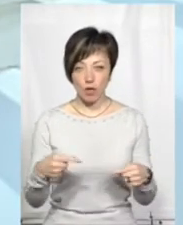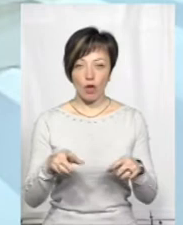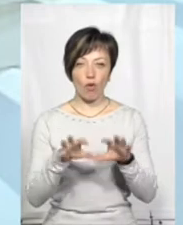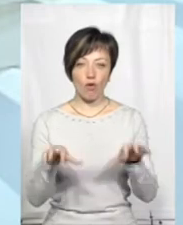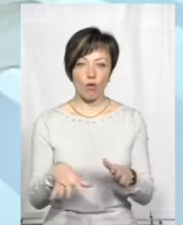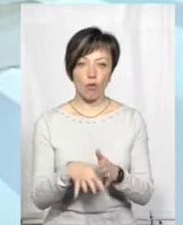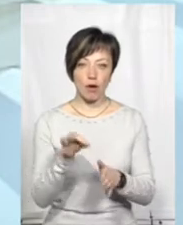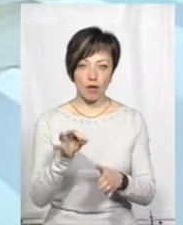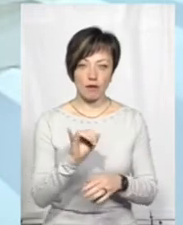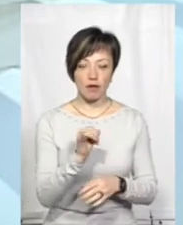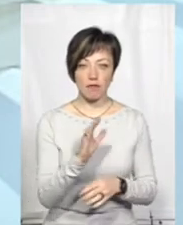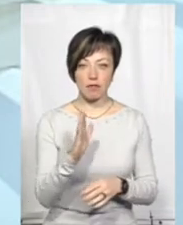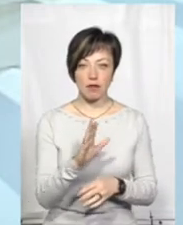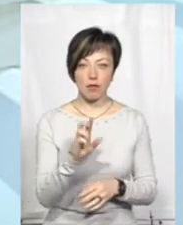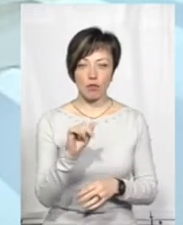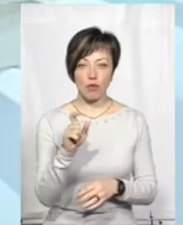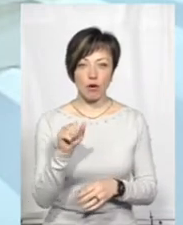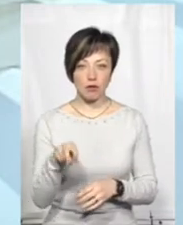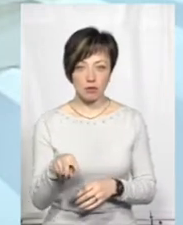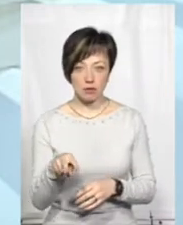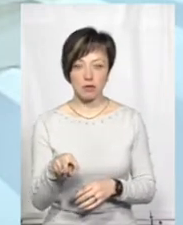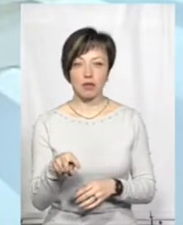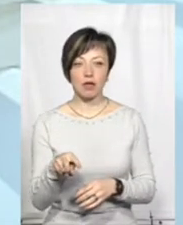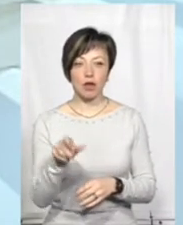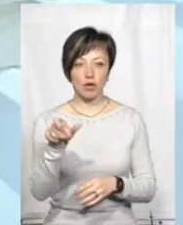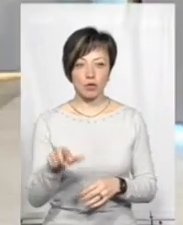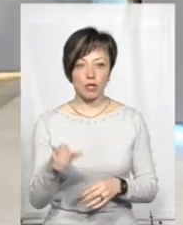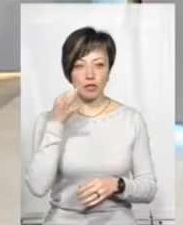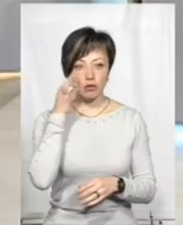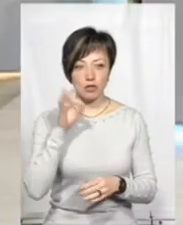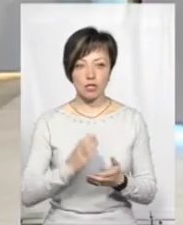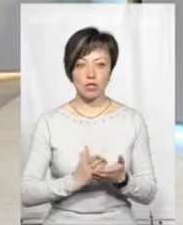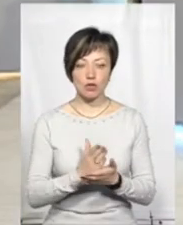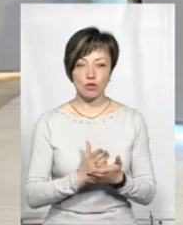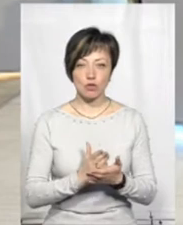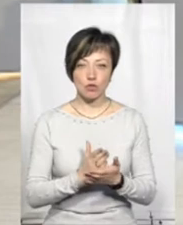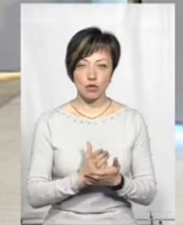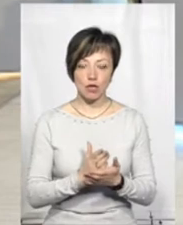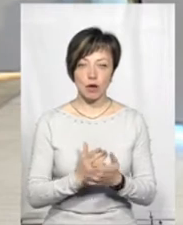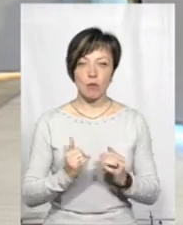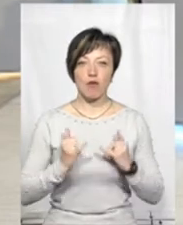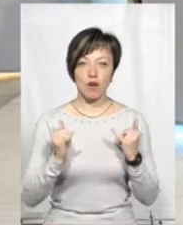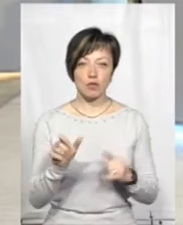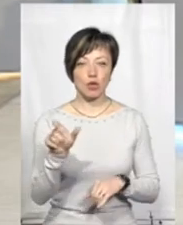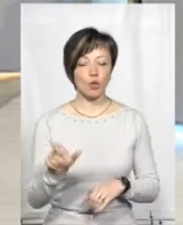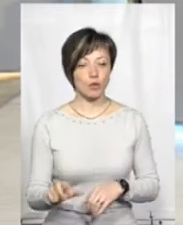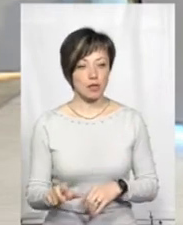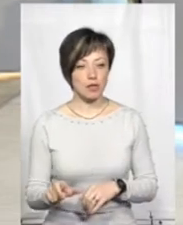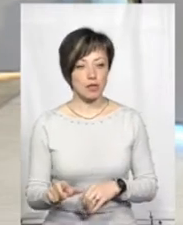головою обрали Івана Васильовича Бухала. Він людина досвідчена, заслужений, поважна людина.